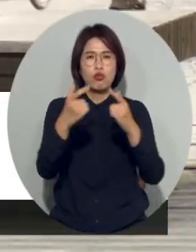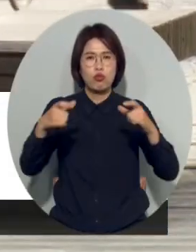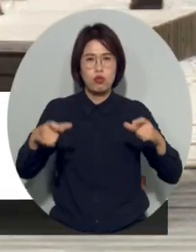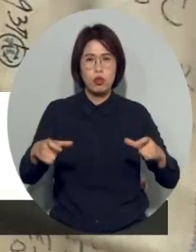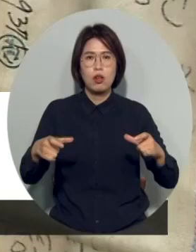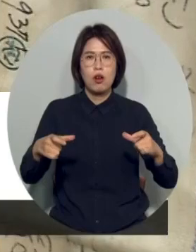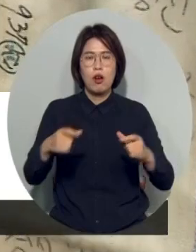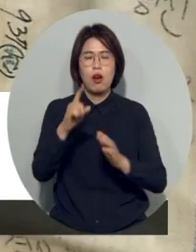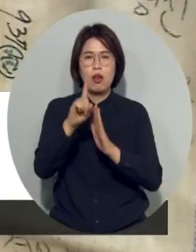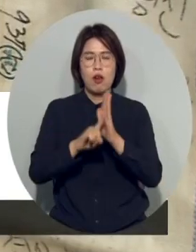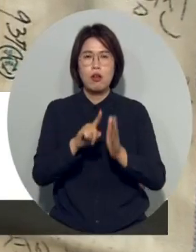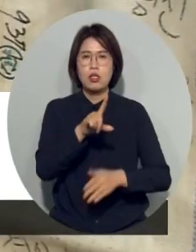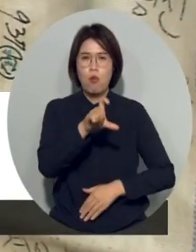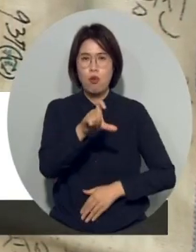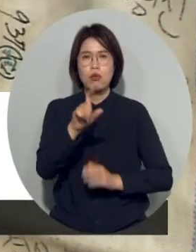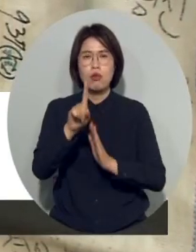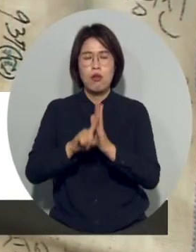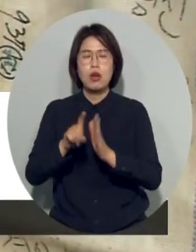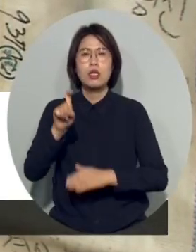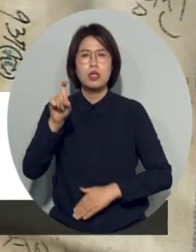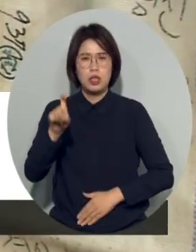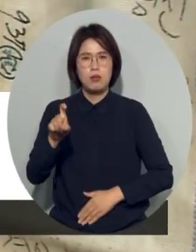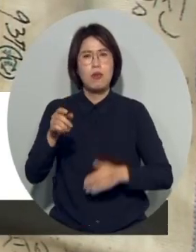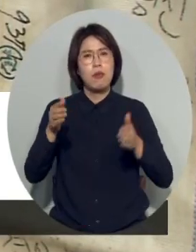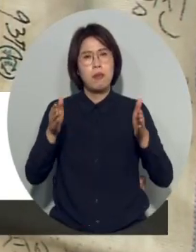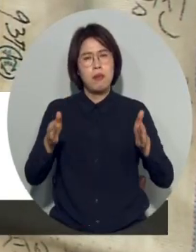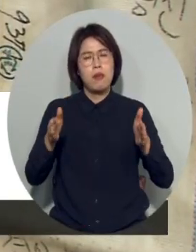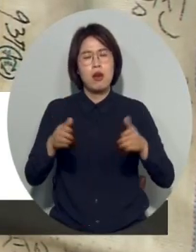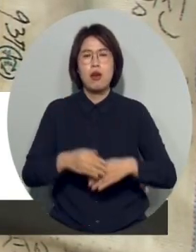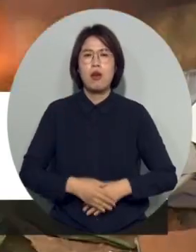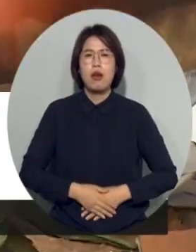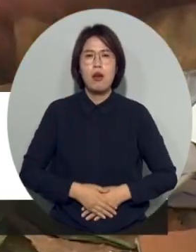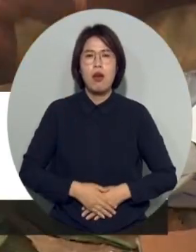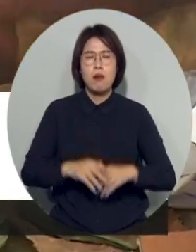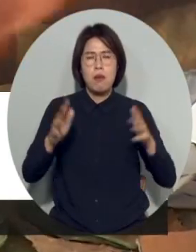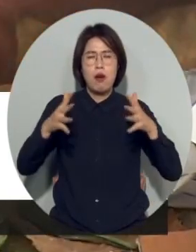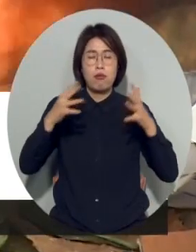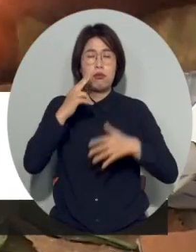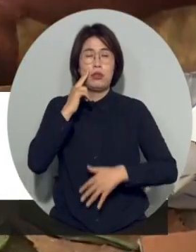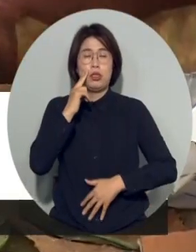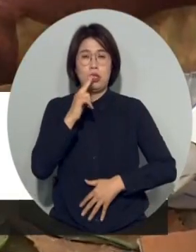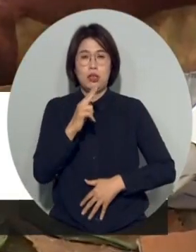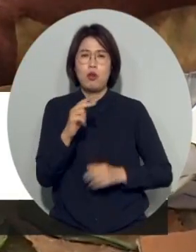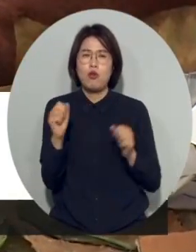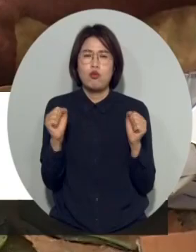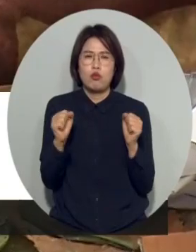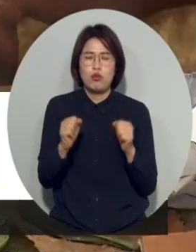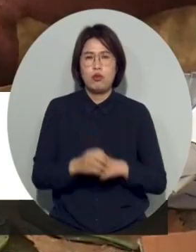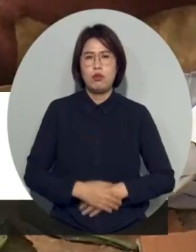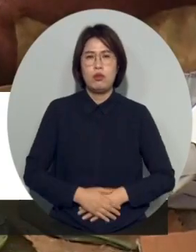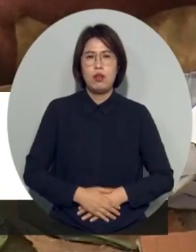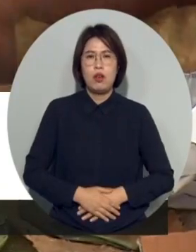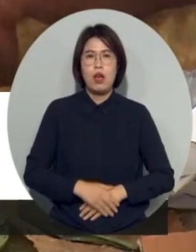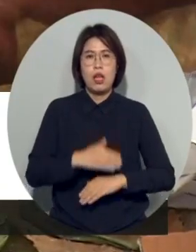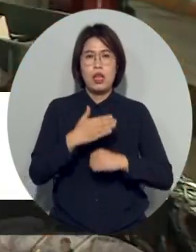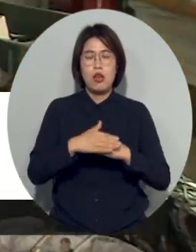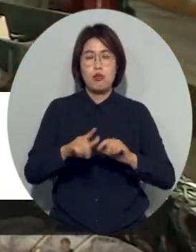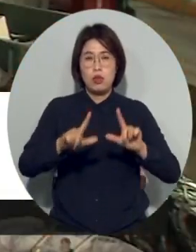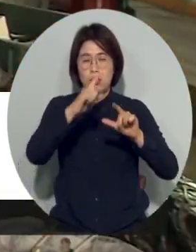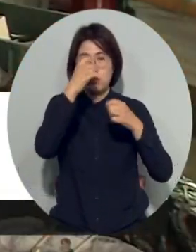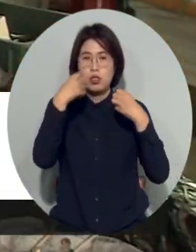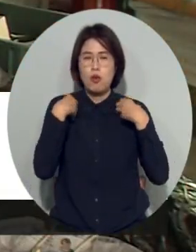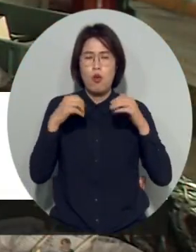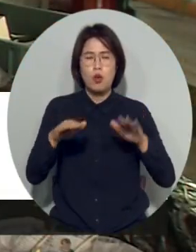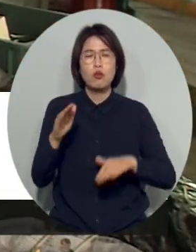영하 15도에서 영하 10도 사이까지 떨어지게 있고 바람도 강하게 불어 매우 춥게 씁니다 대구 지방 기상청은